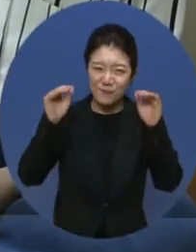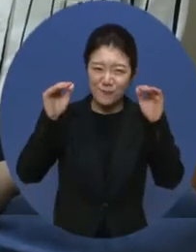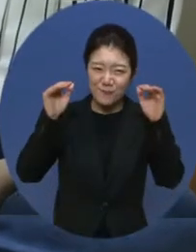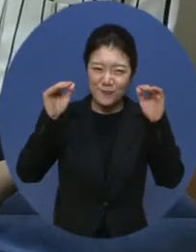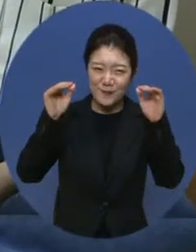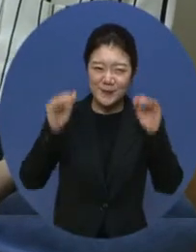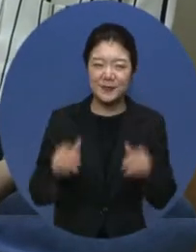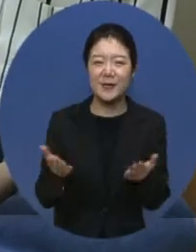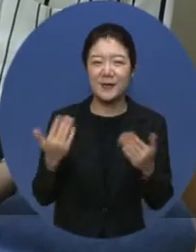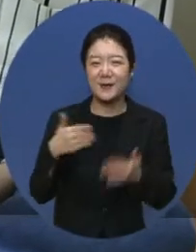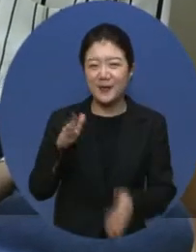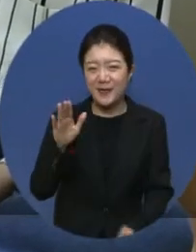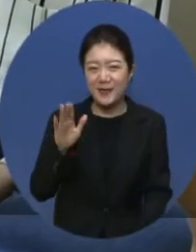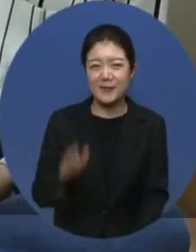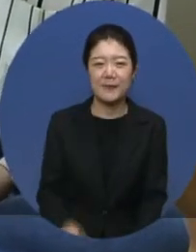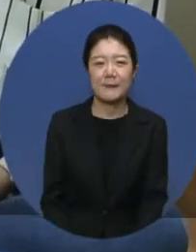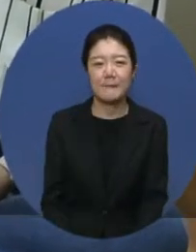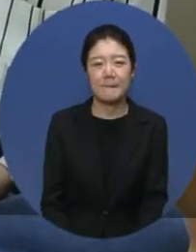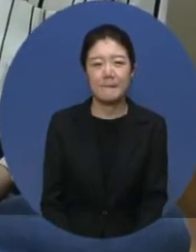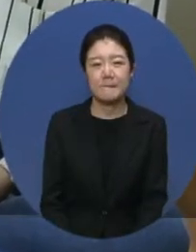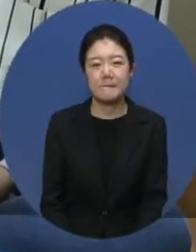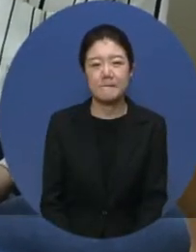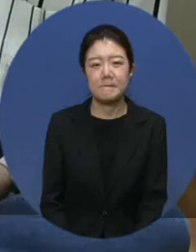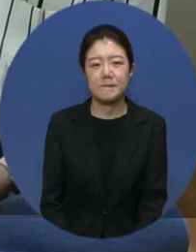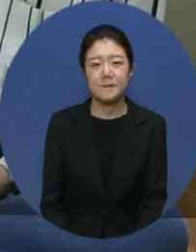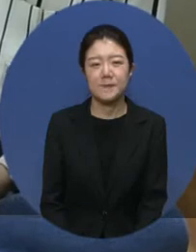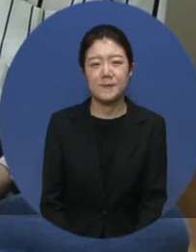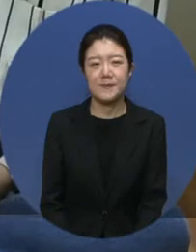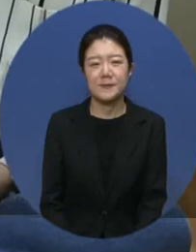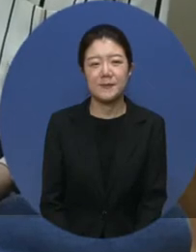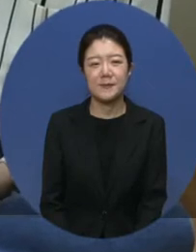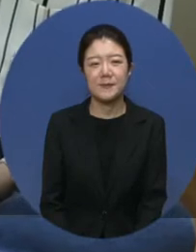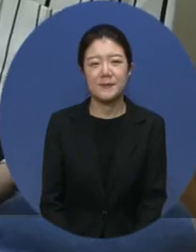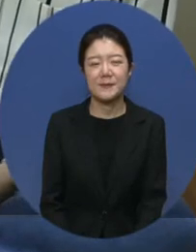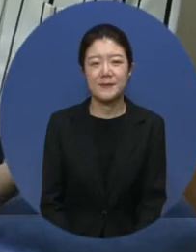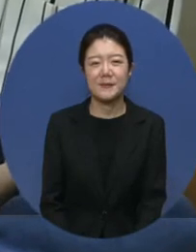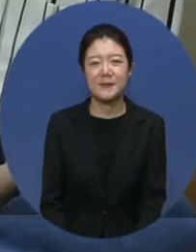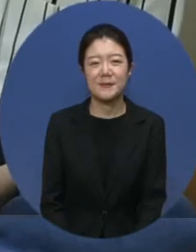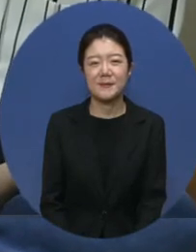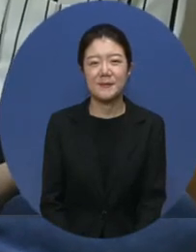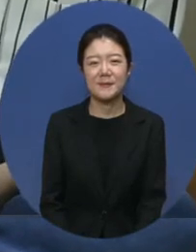학년기 학교 가고 그렇게 되면서 이제